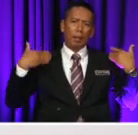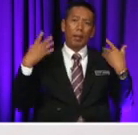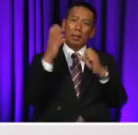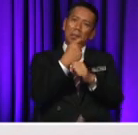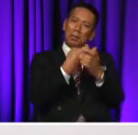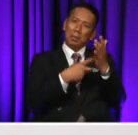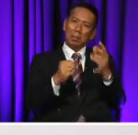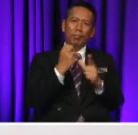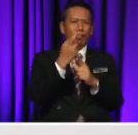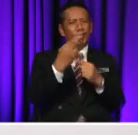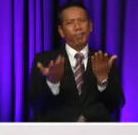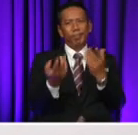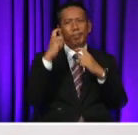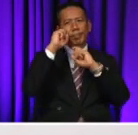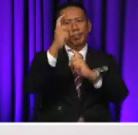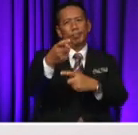penghargaan Kenapa